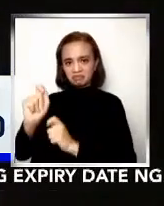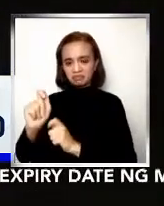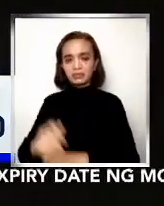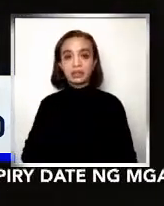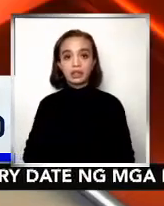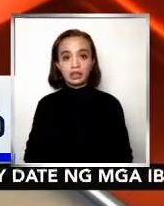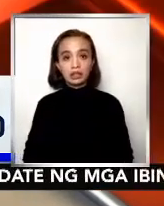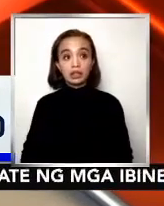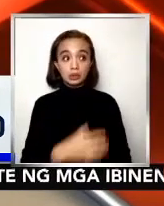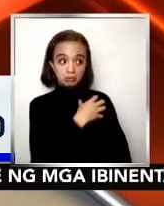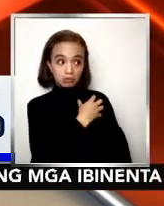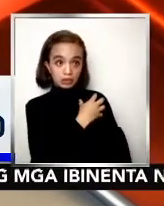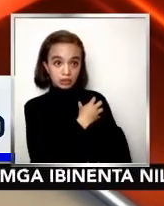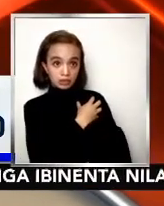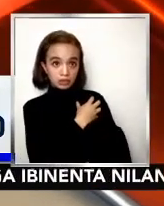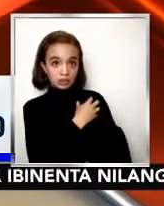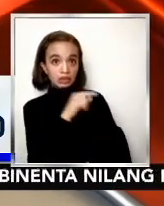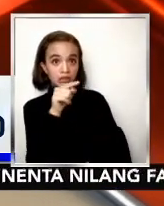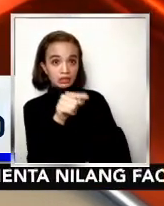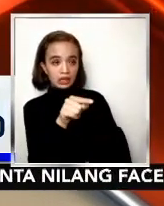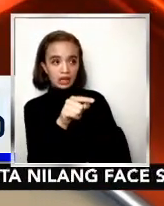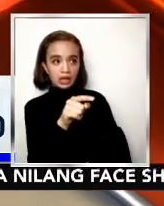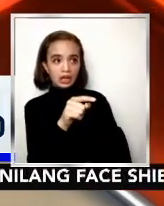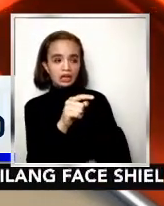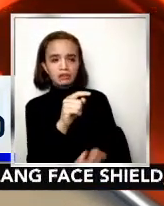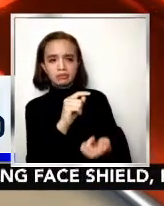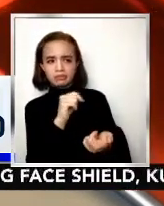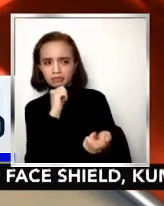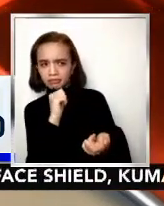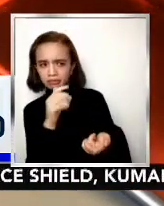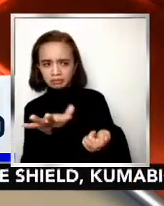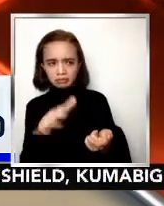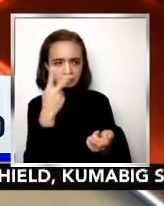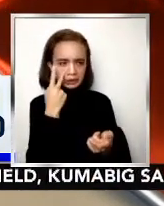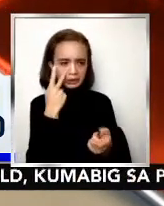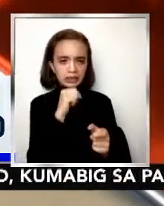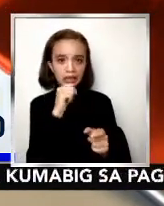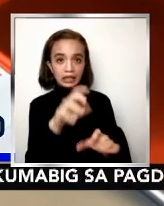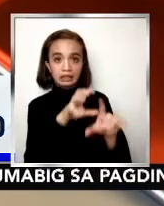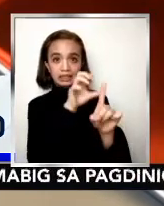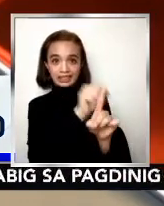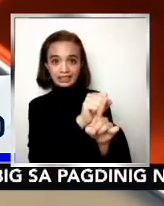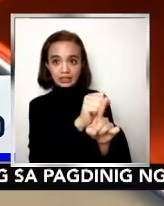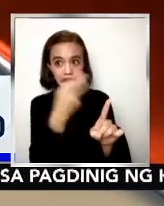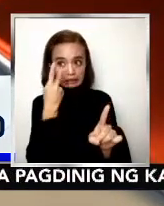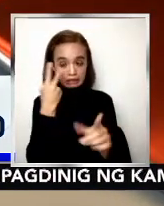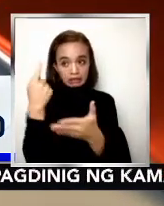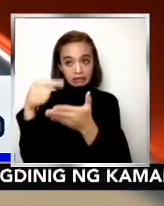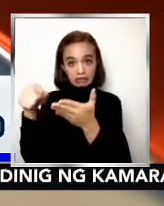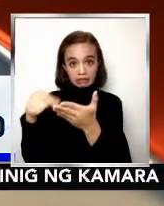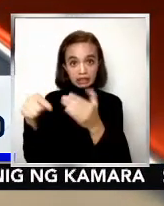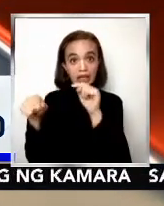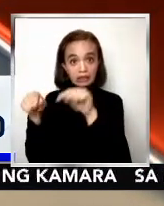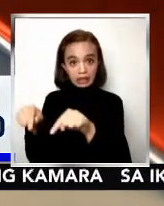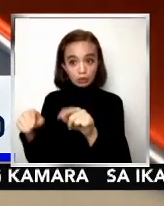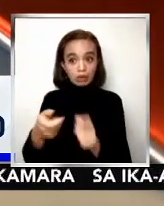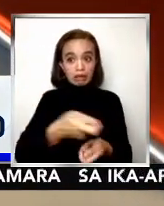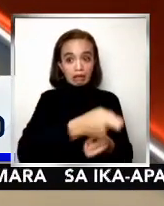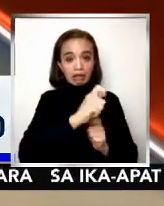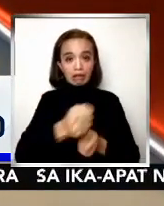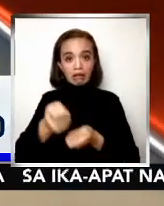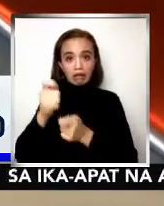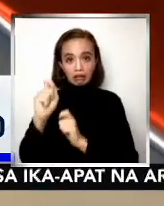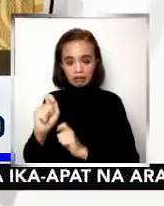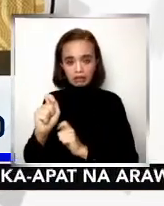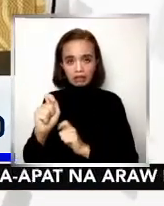ay mahuli. At actually, pati ang mga mangingisda dito sa area ng Zambales ay sa kanila umaangkat